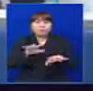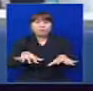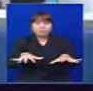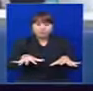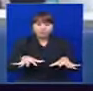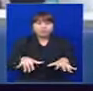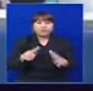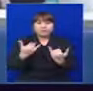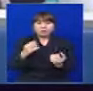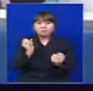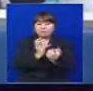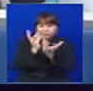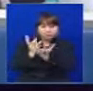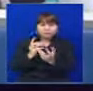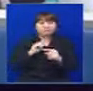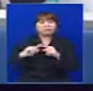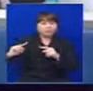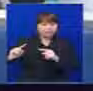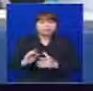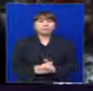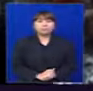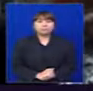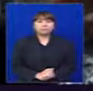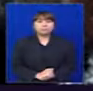และเมื่อบ้านเมืองมีวิกฤตการณ์ต่าง